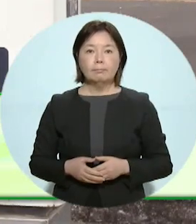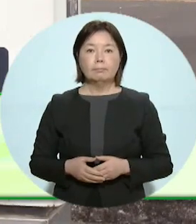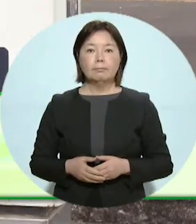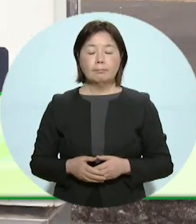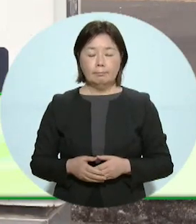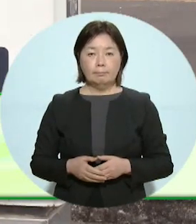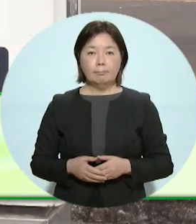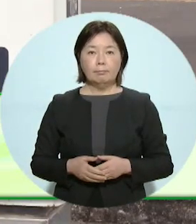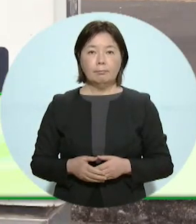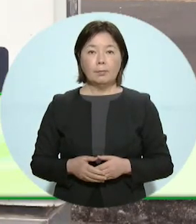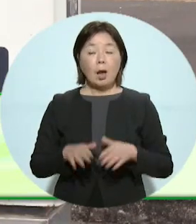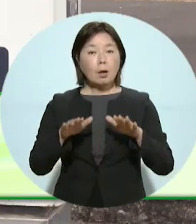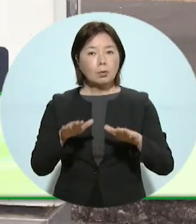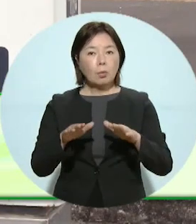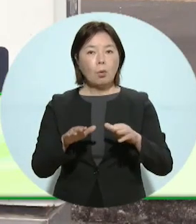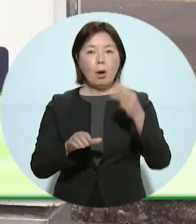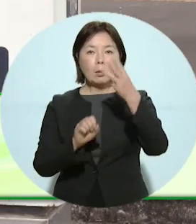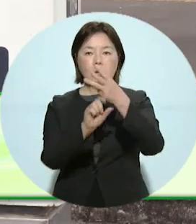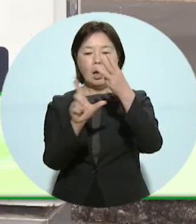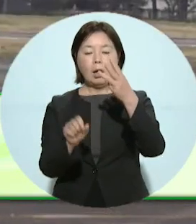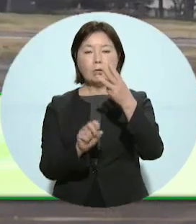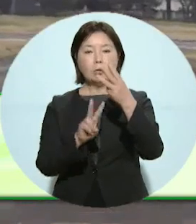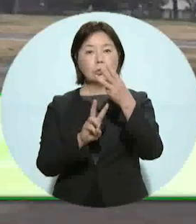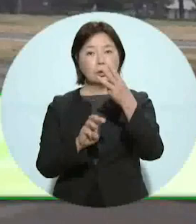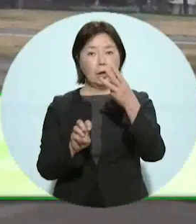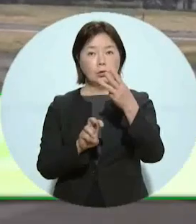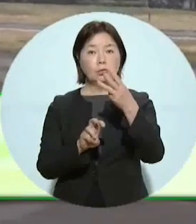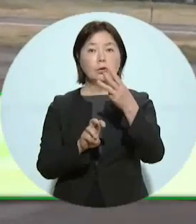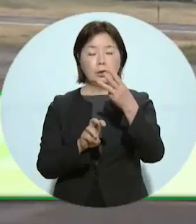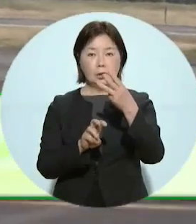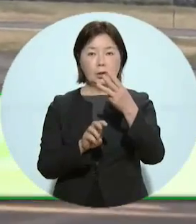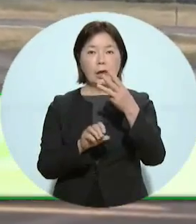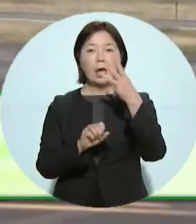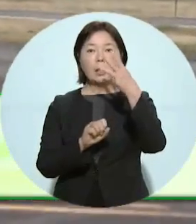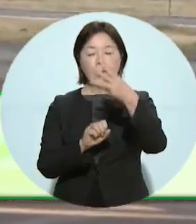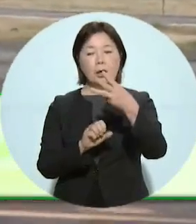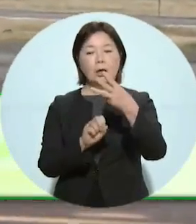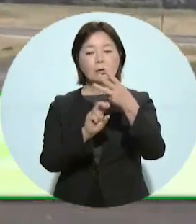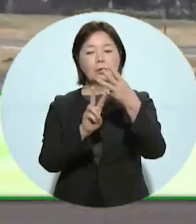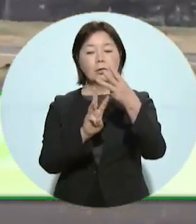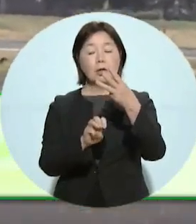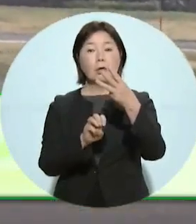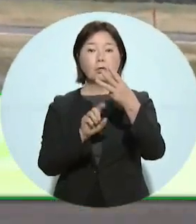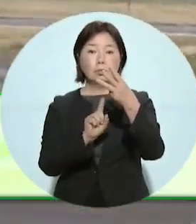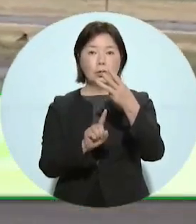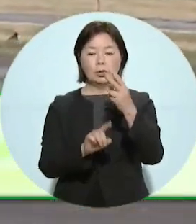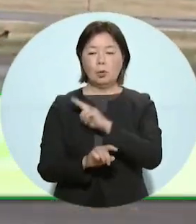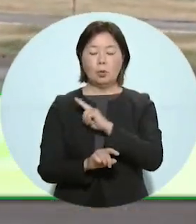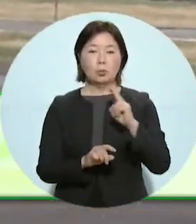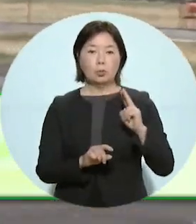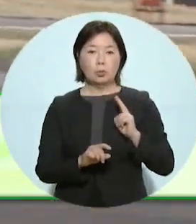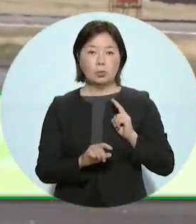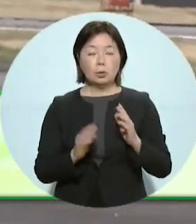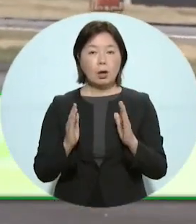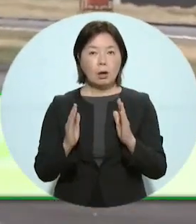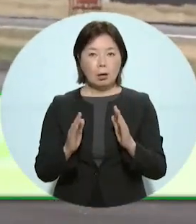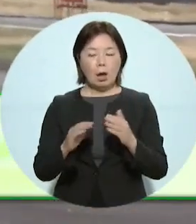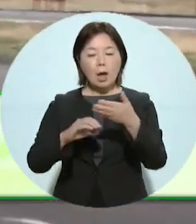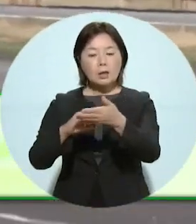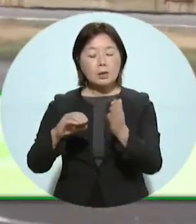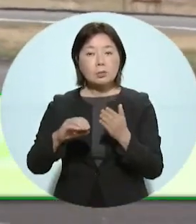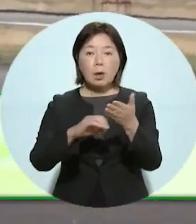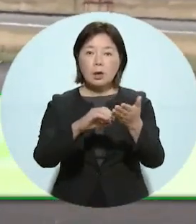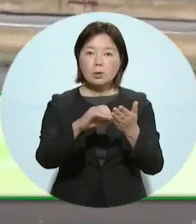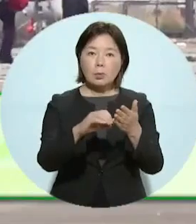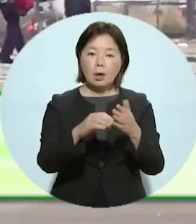さらに今日30日と明日31日の2日間は島嶼地域への